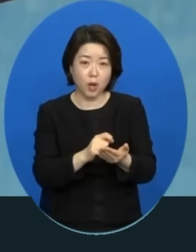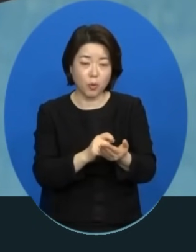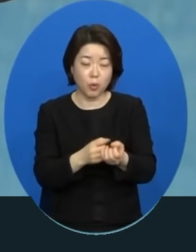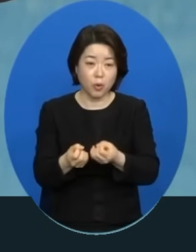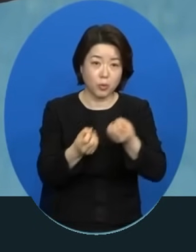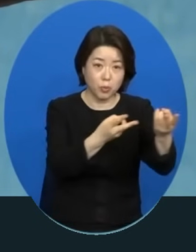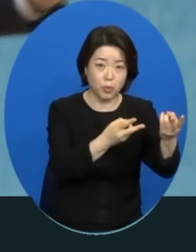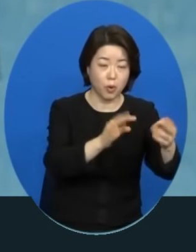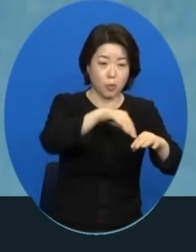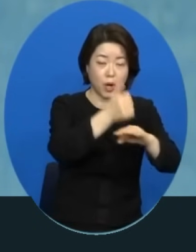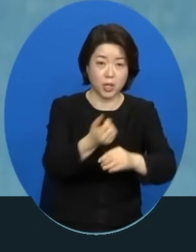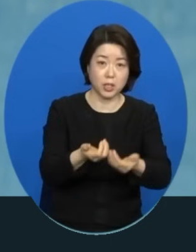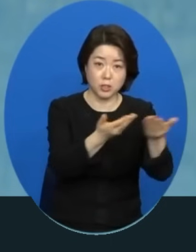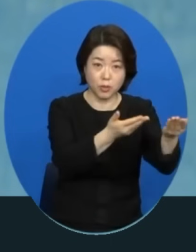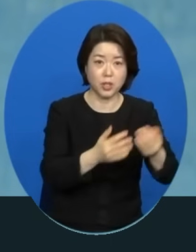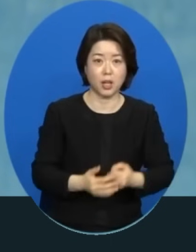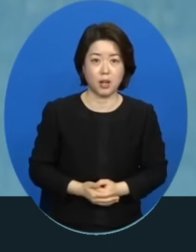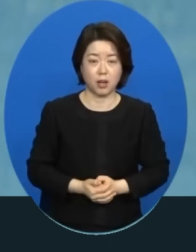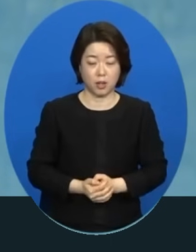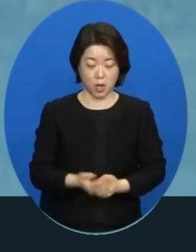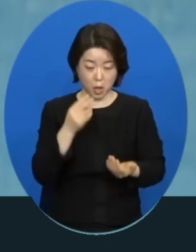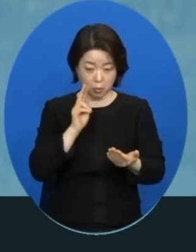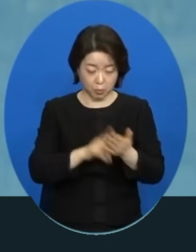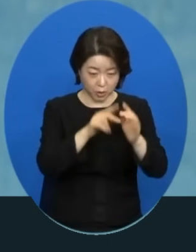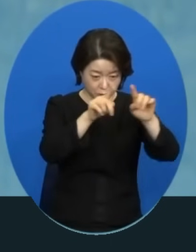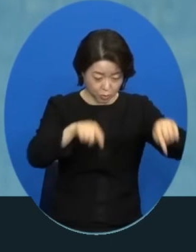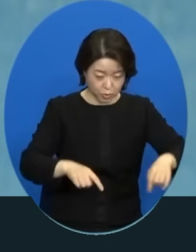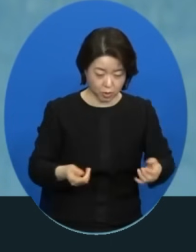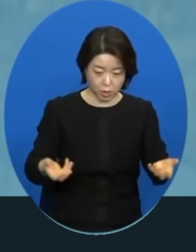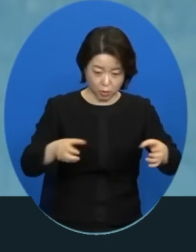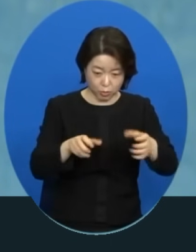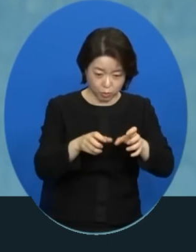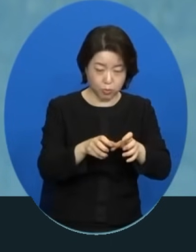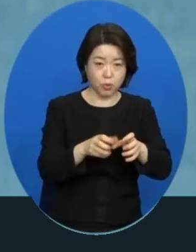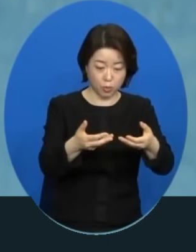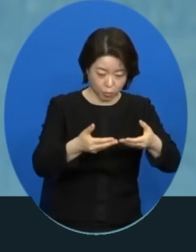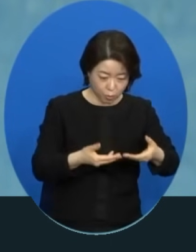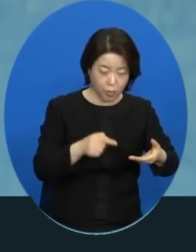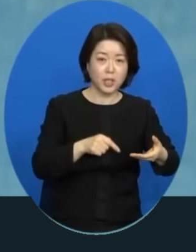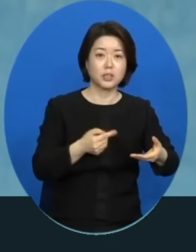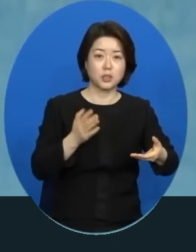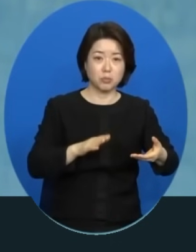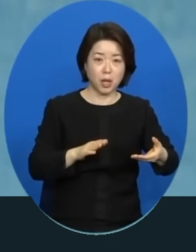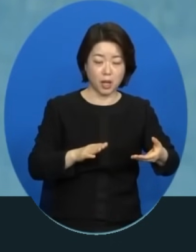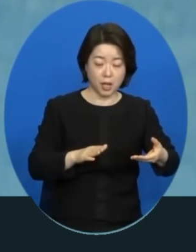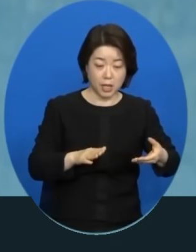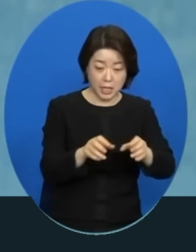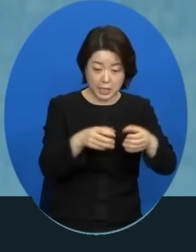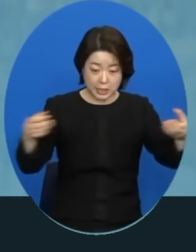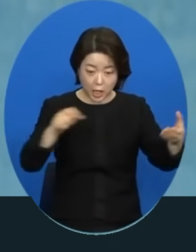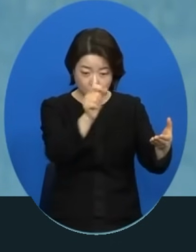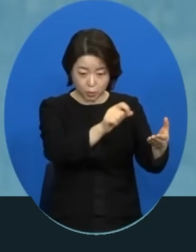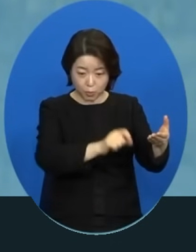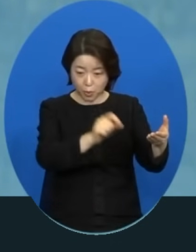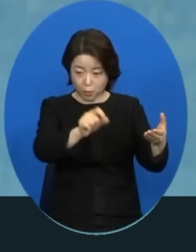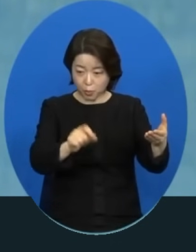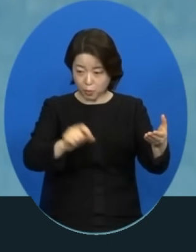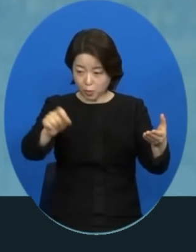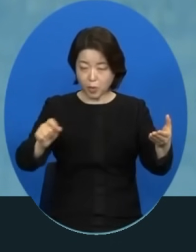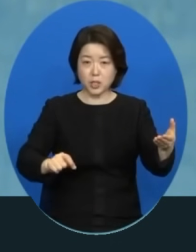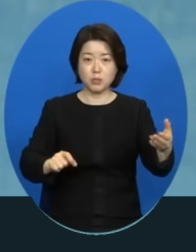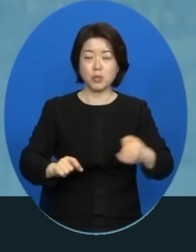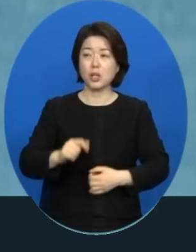전달했어요. 편지라는 형태로 두루마리 형태로 왔지만 사람이 적었지만